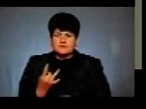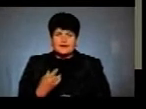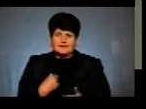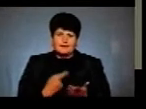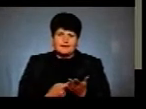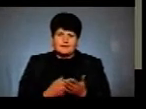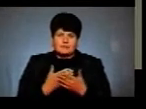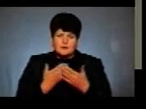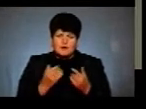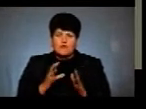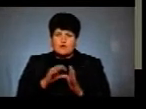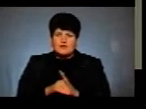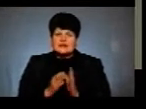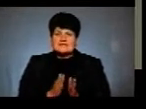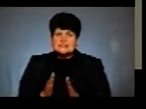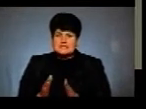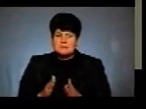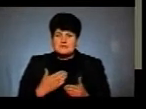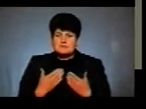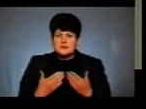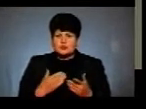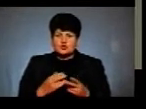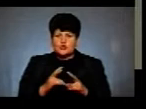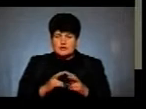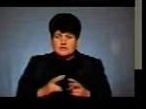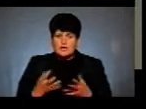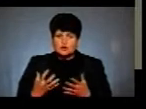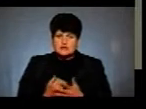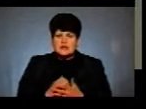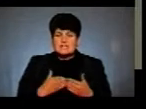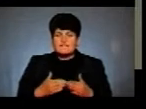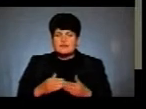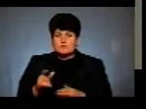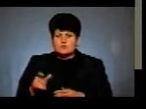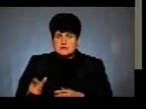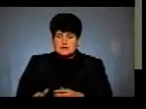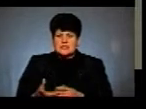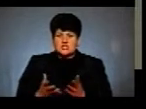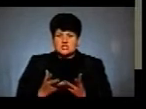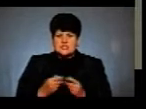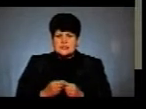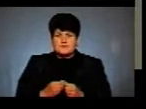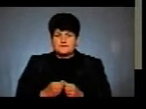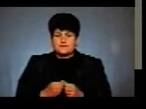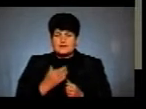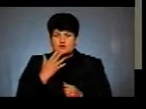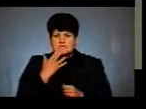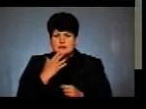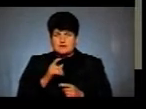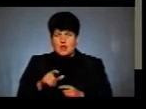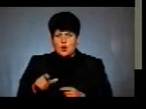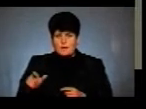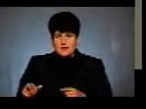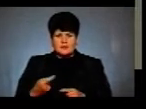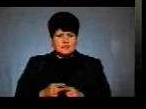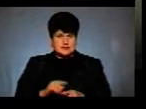маю, запровадили системний підхід щодо аналізу досягнень випускників так само із числа іноземних громадян. Це було дуже цікаво, тому